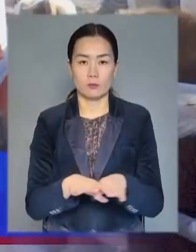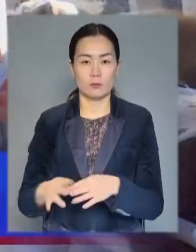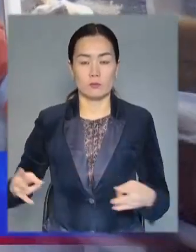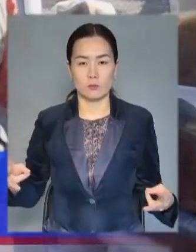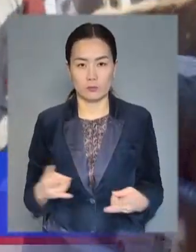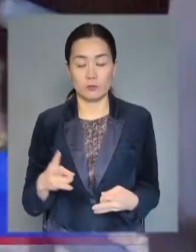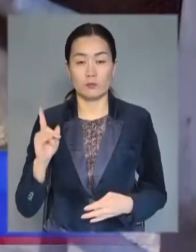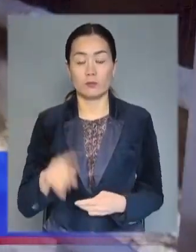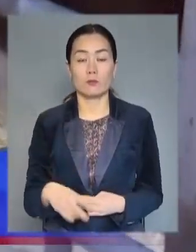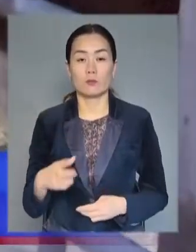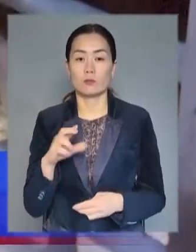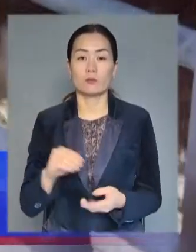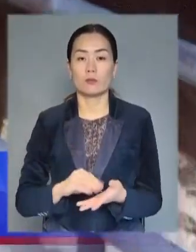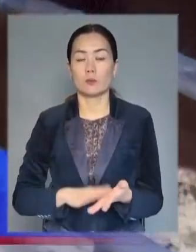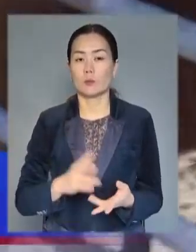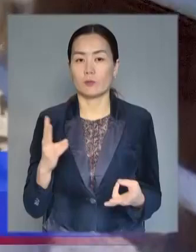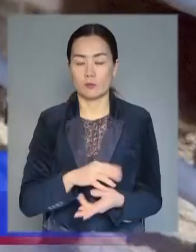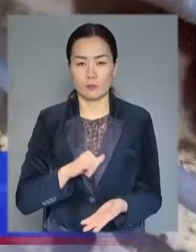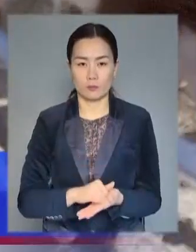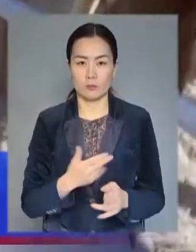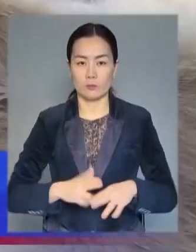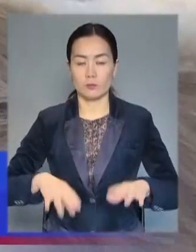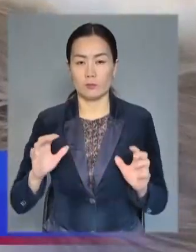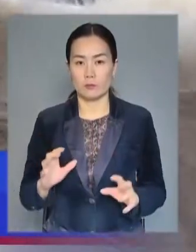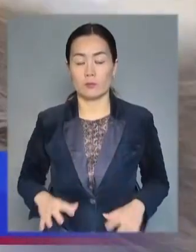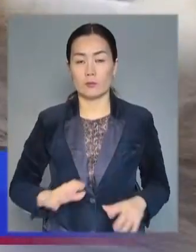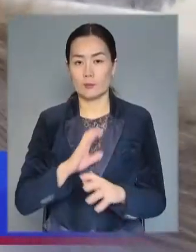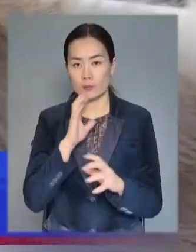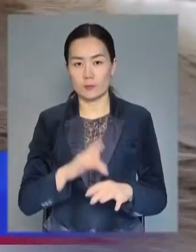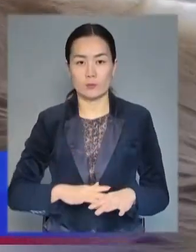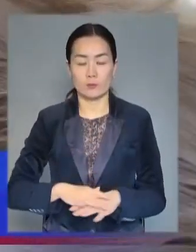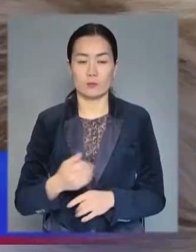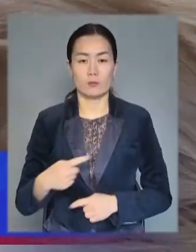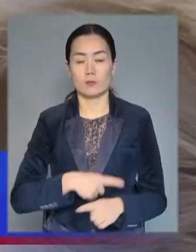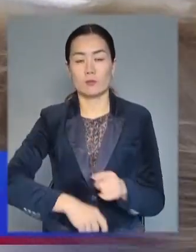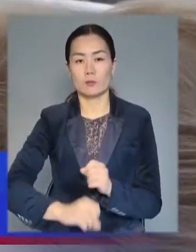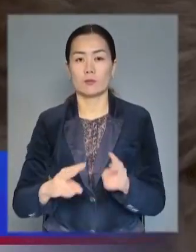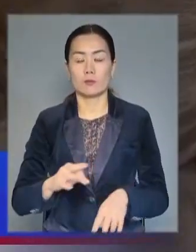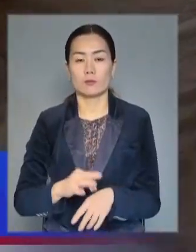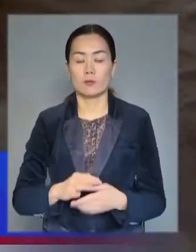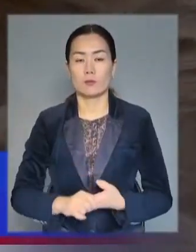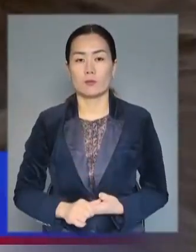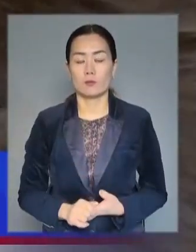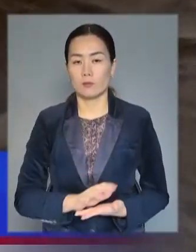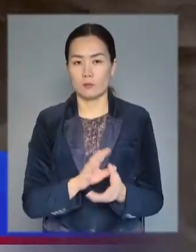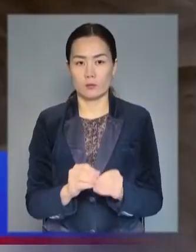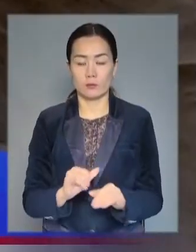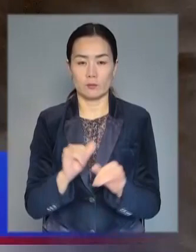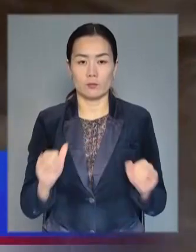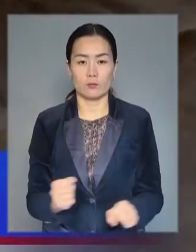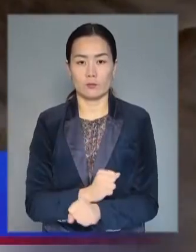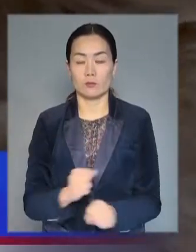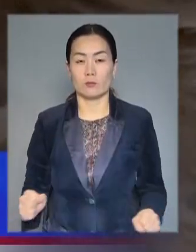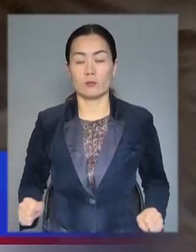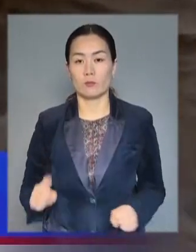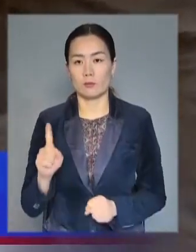тиіс және дерекқор базасына енуі қажет. Осы заң талаптарының сақталуы халық арасында аса қауіпті жұқпалы індеттердің таралуын